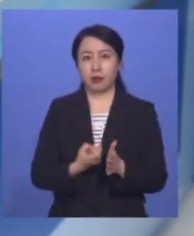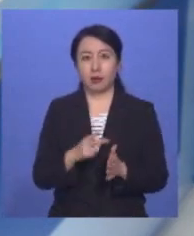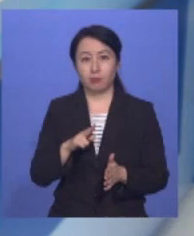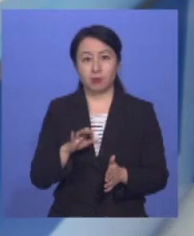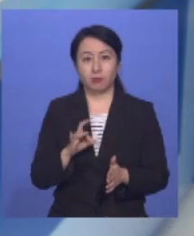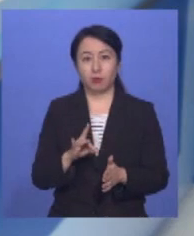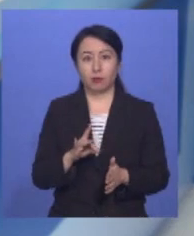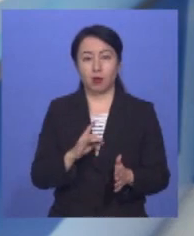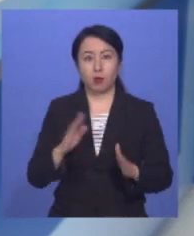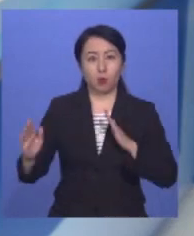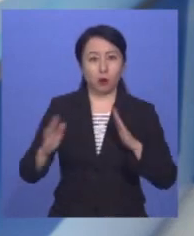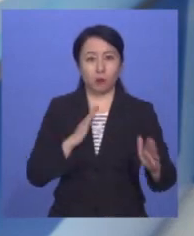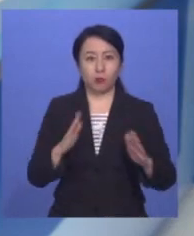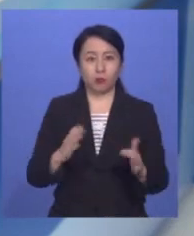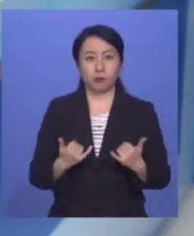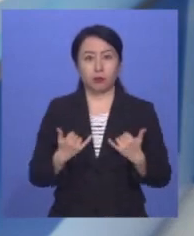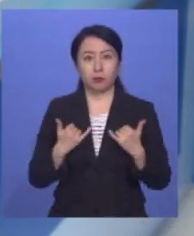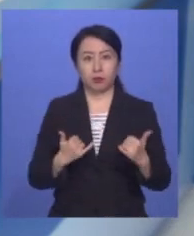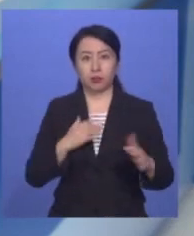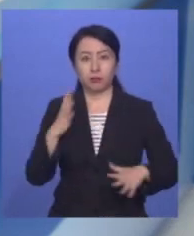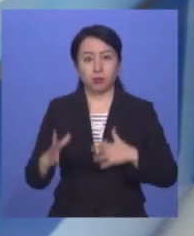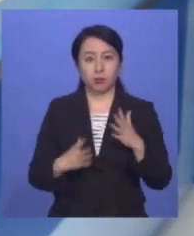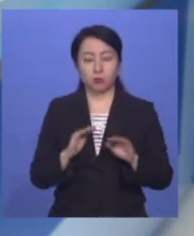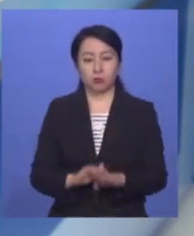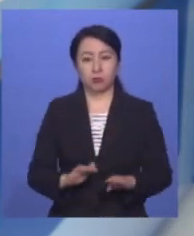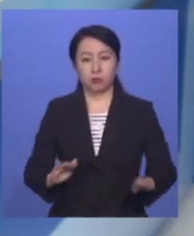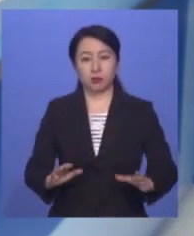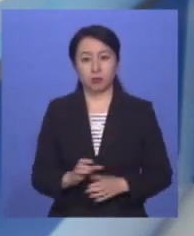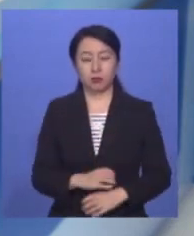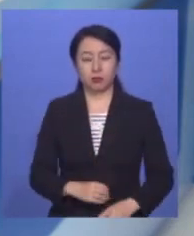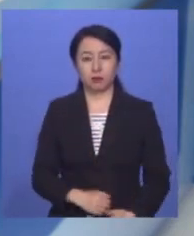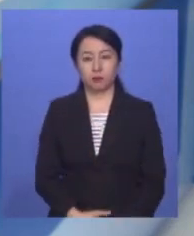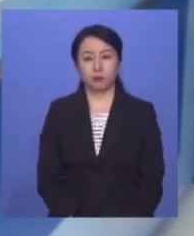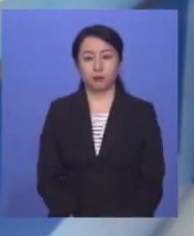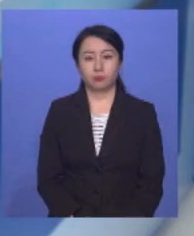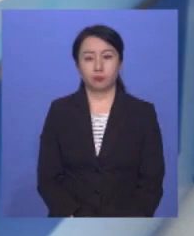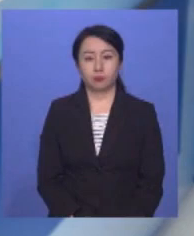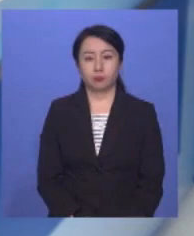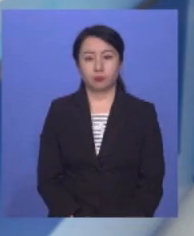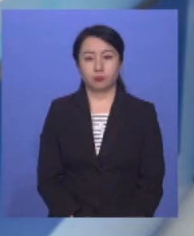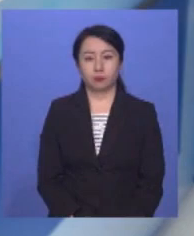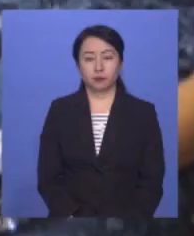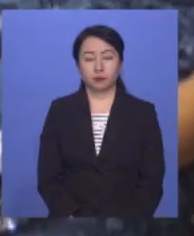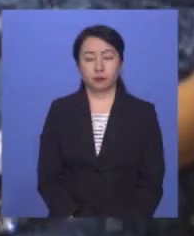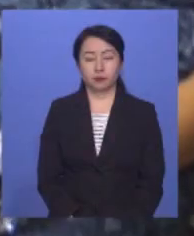и криминалистов приемам рукопашного боя и посвящает себя тренировкам в детской секции.